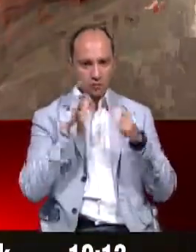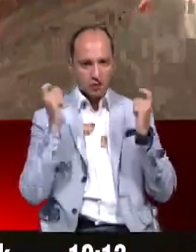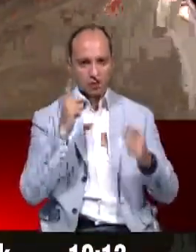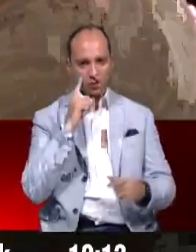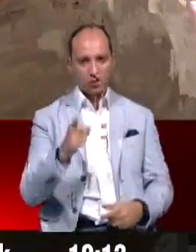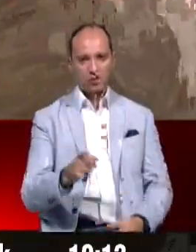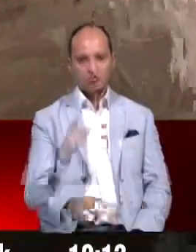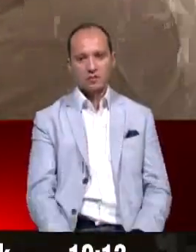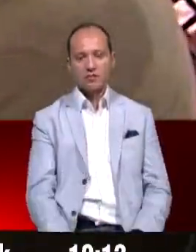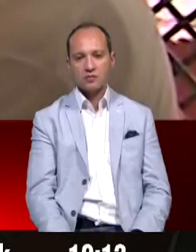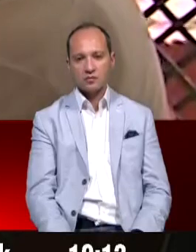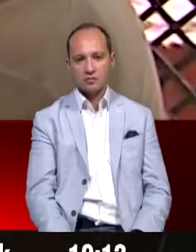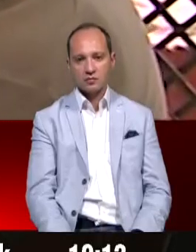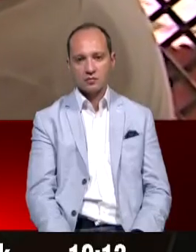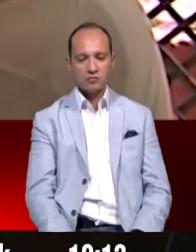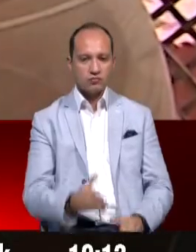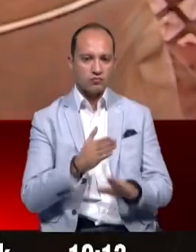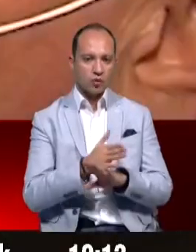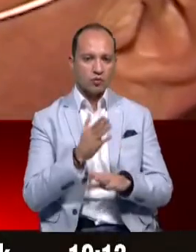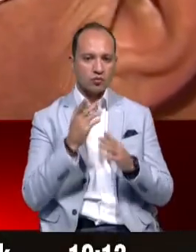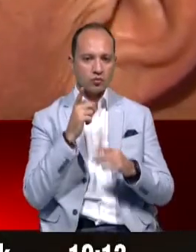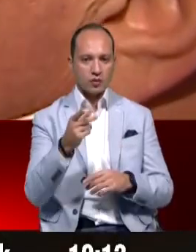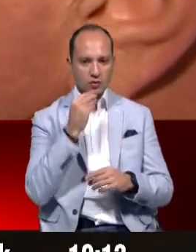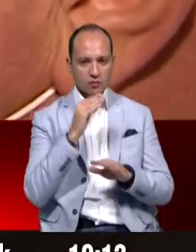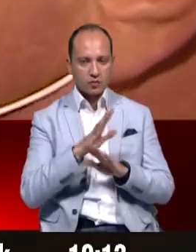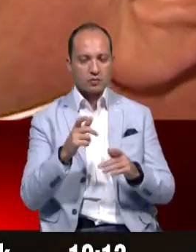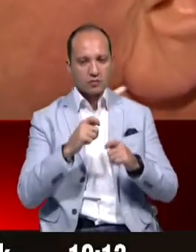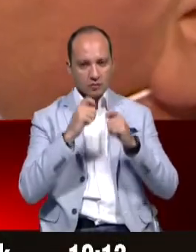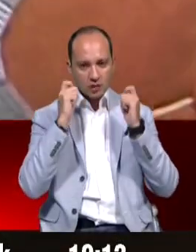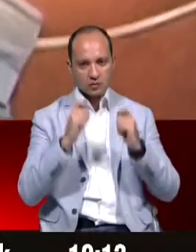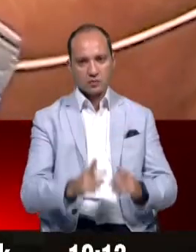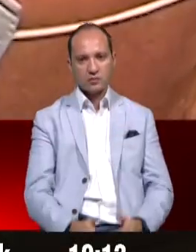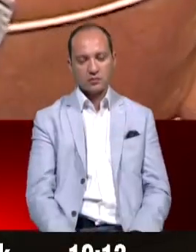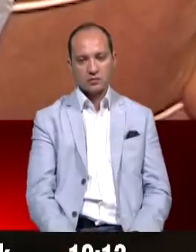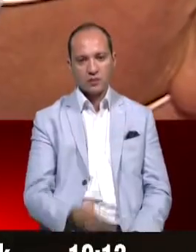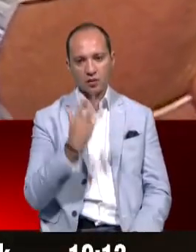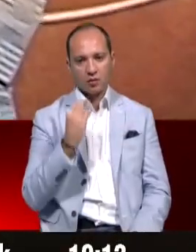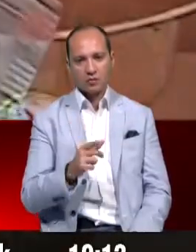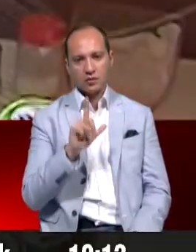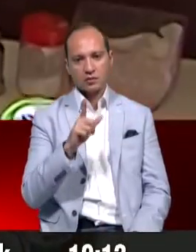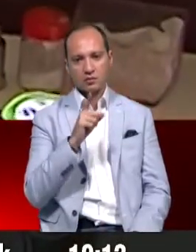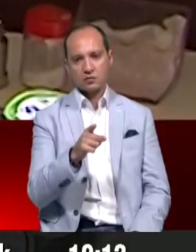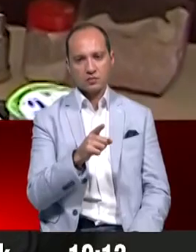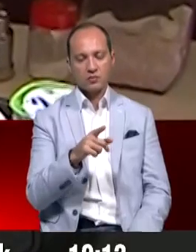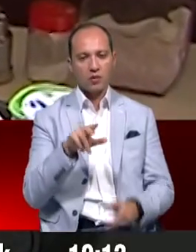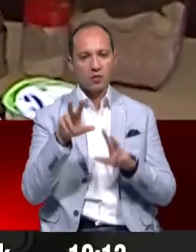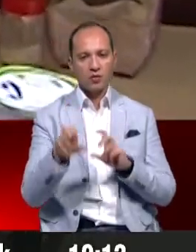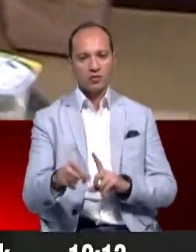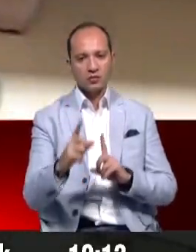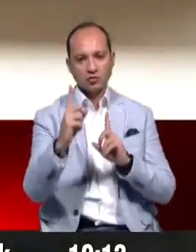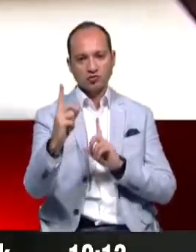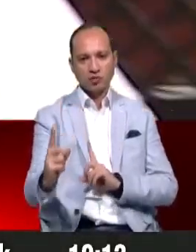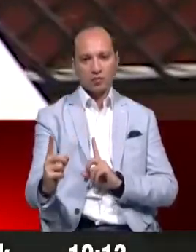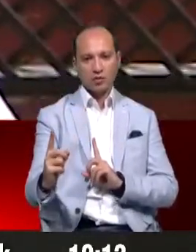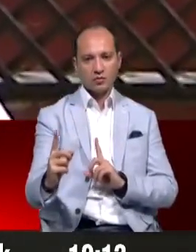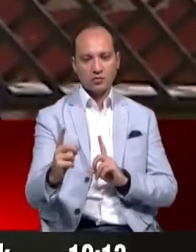görüyorum. Evet. Doğru olanı yapıyorum. Yemeğinizi bitirdikten sonra hemen maskenizi taktınız. Olması gereken bu zaten. Oturma şeklinize bakıyorum.